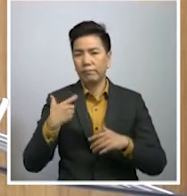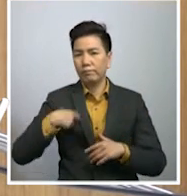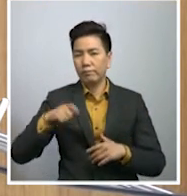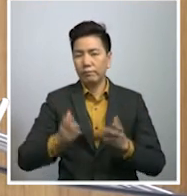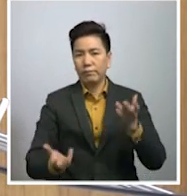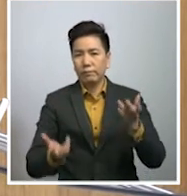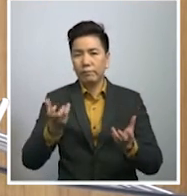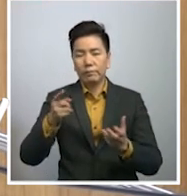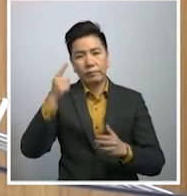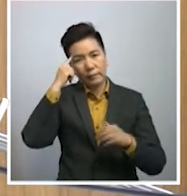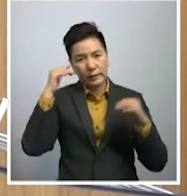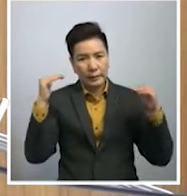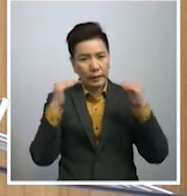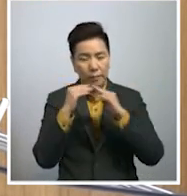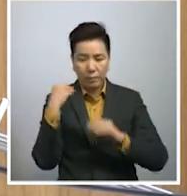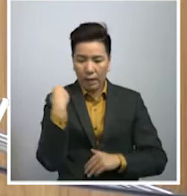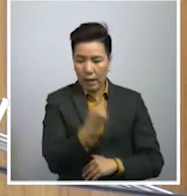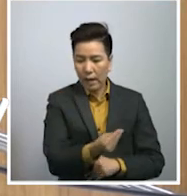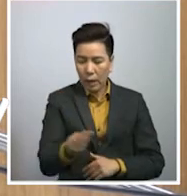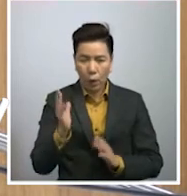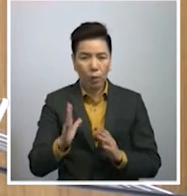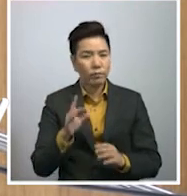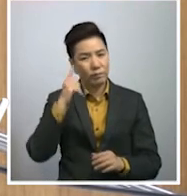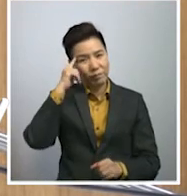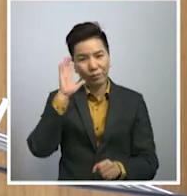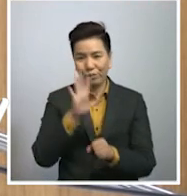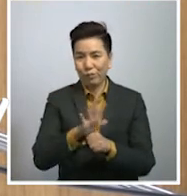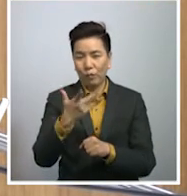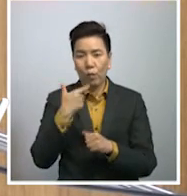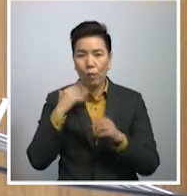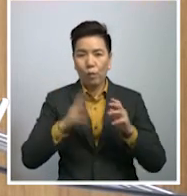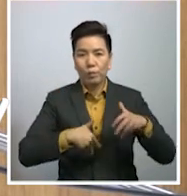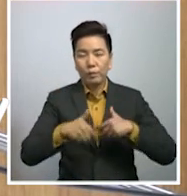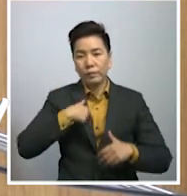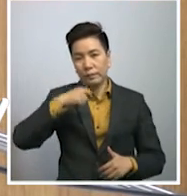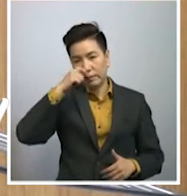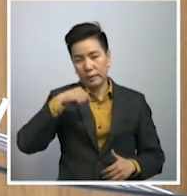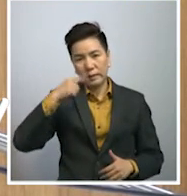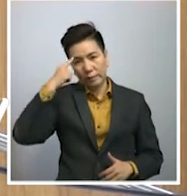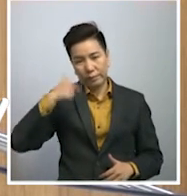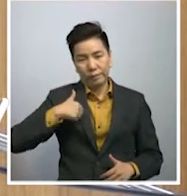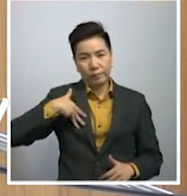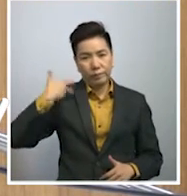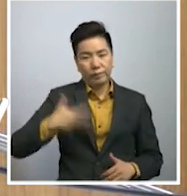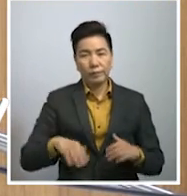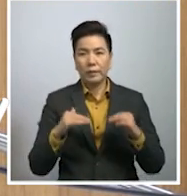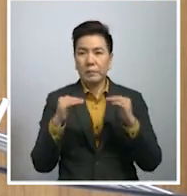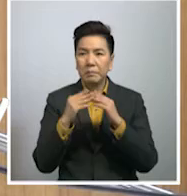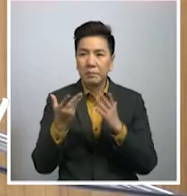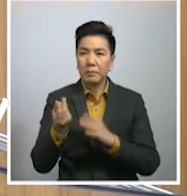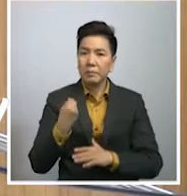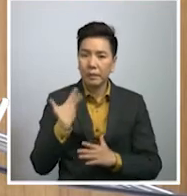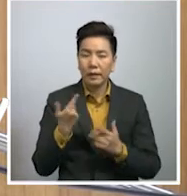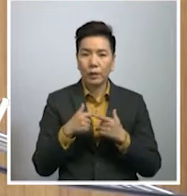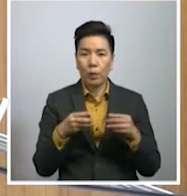ธรรมความโปร่งใสที่มีให้กับประชาชนนั้นยังมีไม่เพียงพอดังนั้นประชาชนคนไทยอย่าเพิ่งหมดหวังกับกระบวนการต่างๆโดยสมาชิ